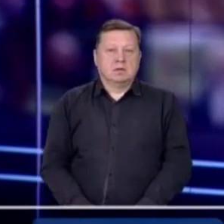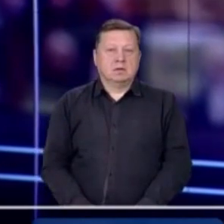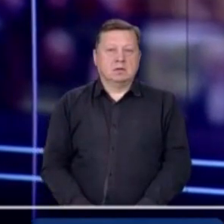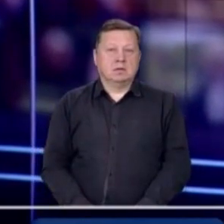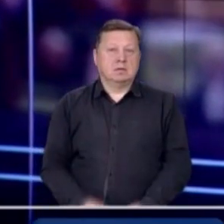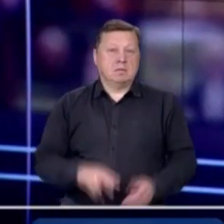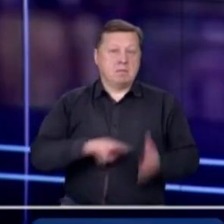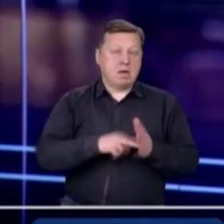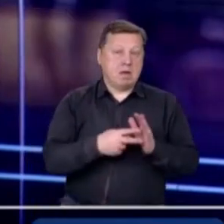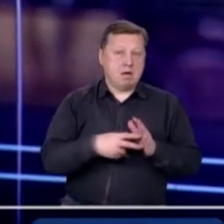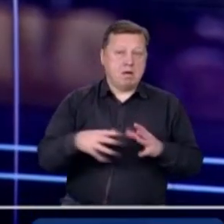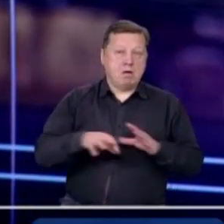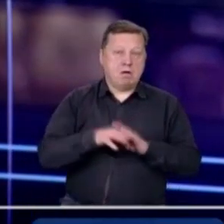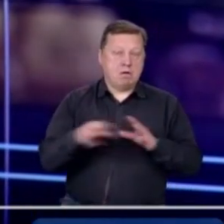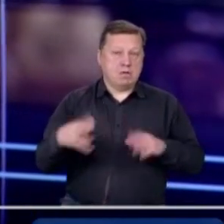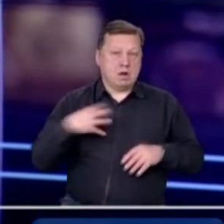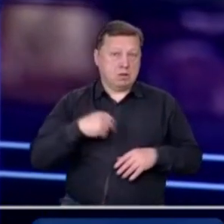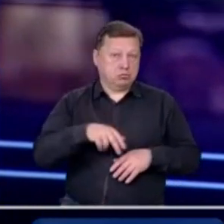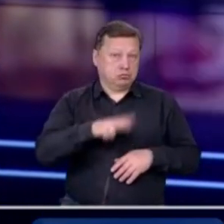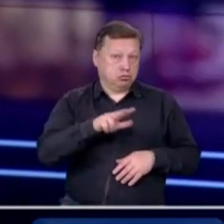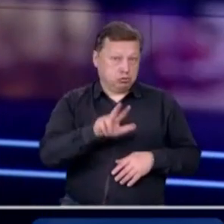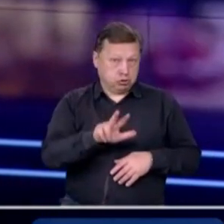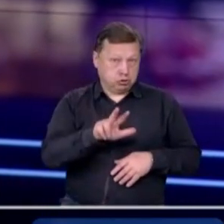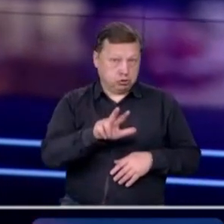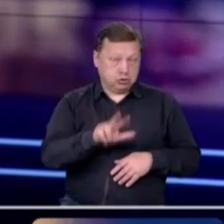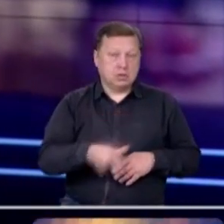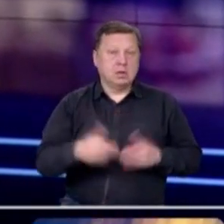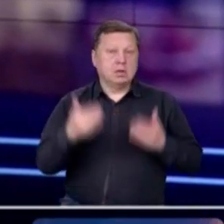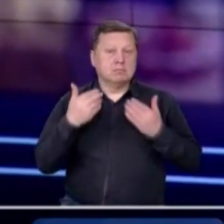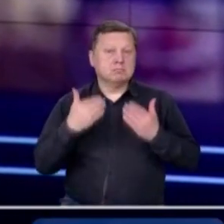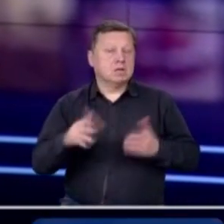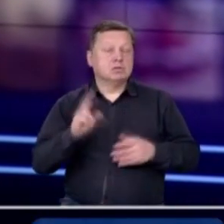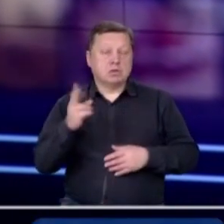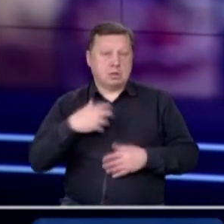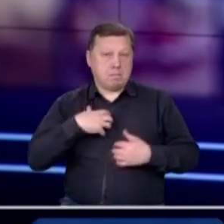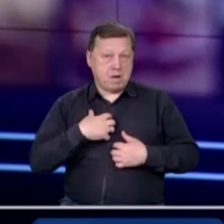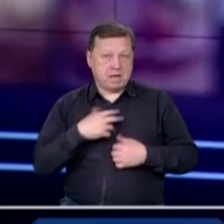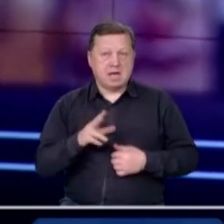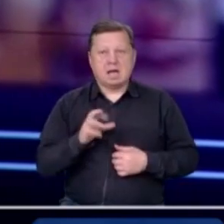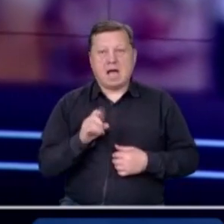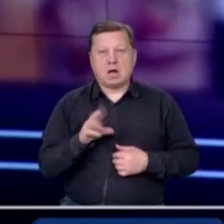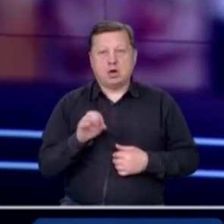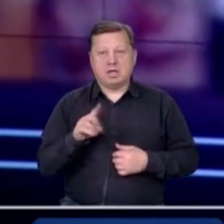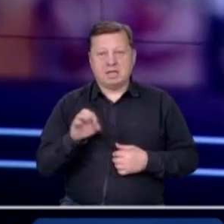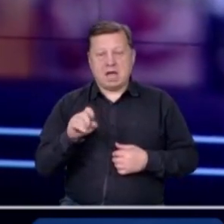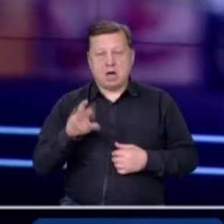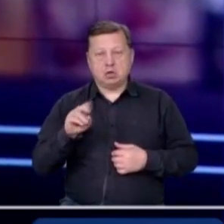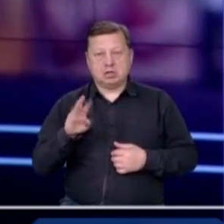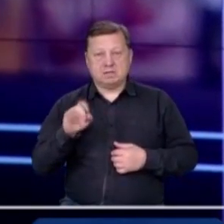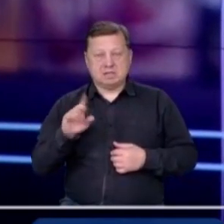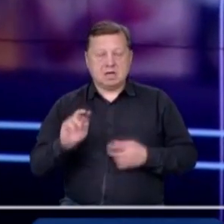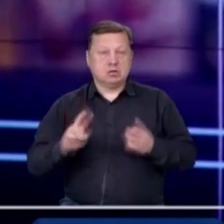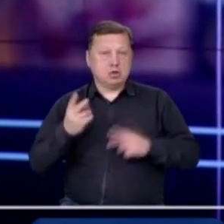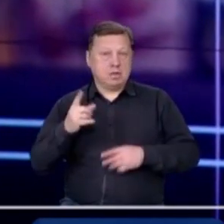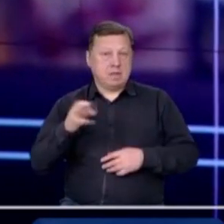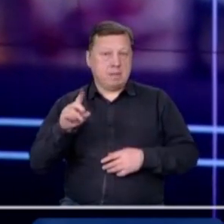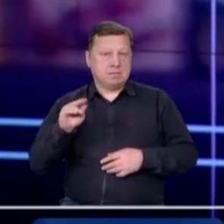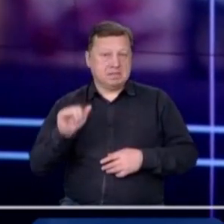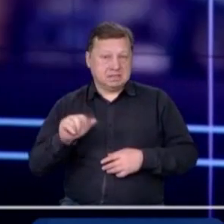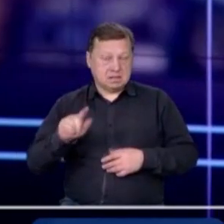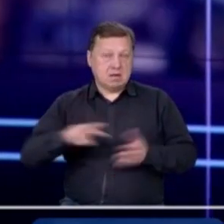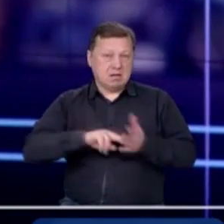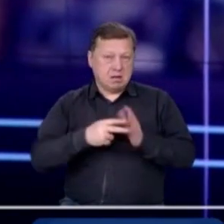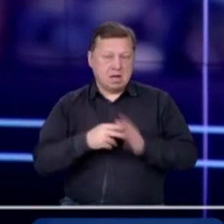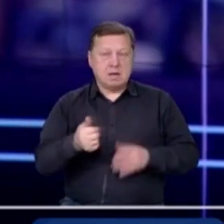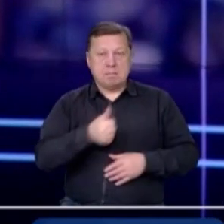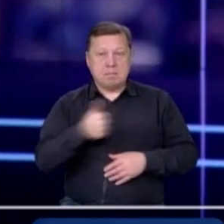Zaczęła tańczyć, mając zaledwie 3 lata, a wszystko za sprawą bajki. Karolina Olszewska z Dębicy tak się roztańczyła, że wygrała